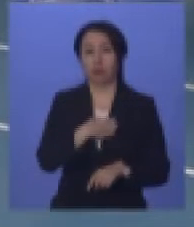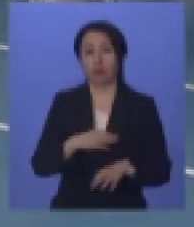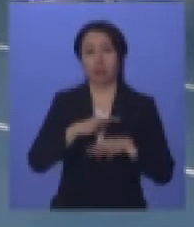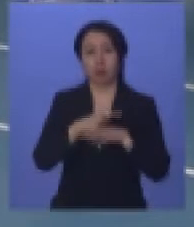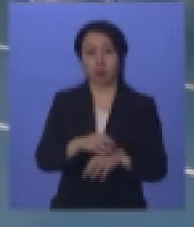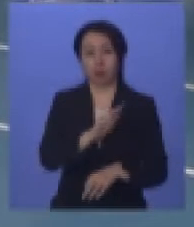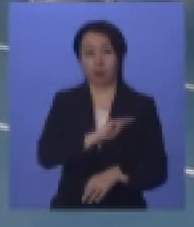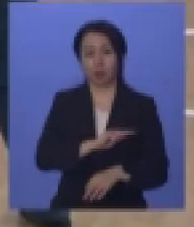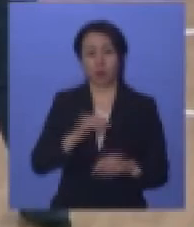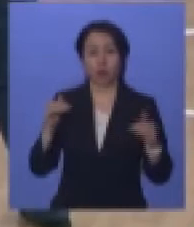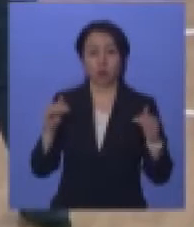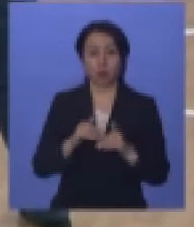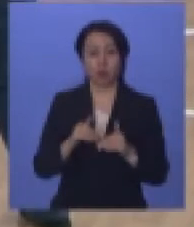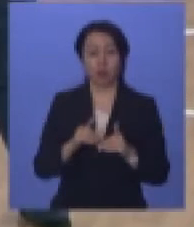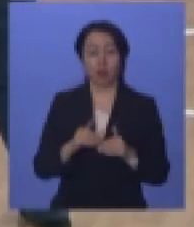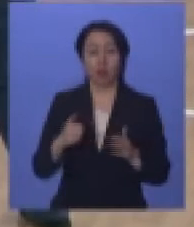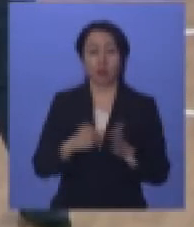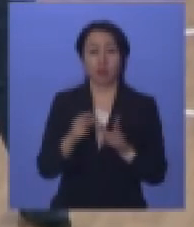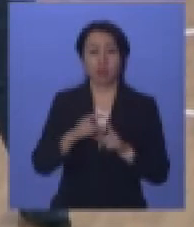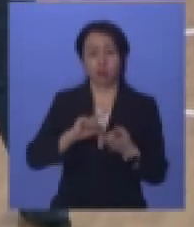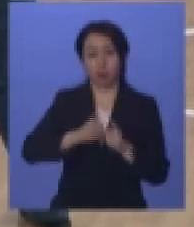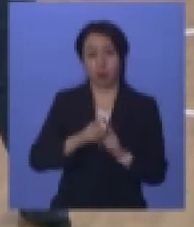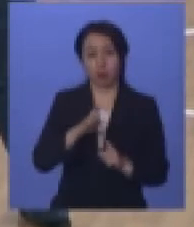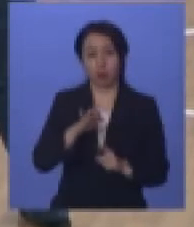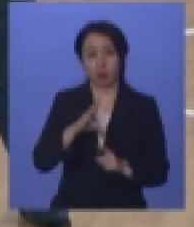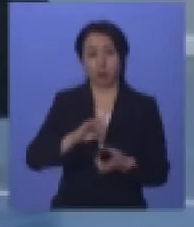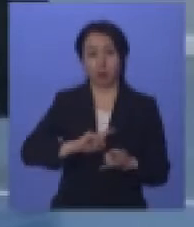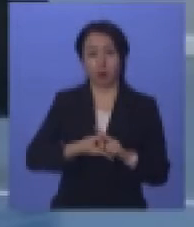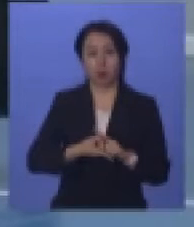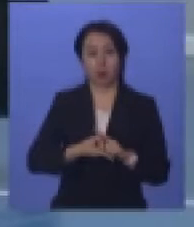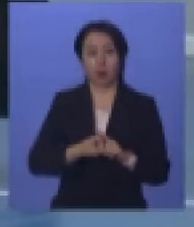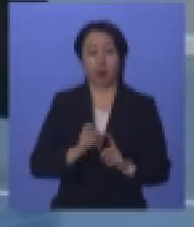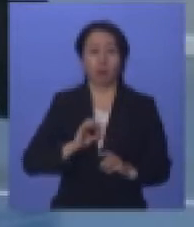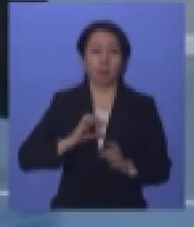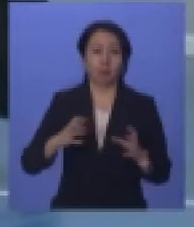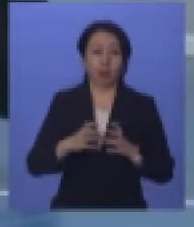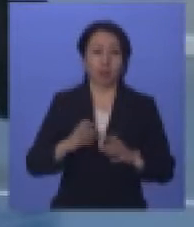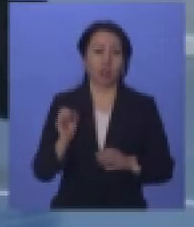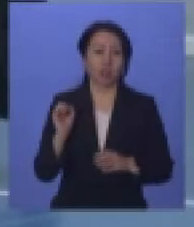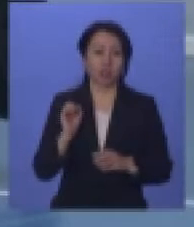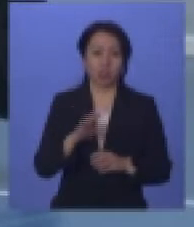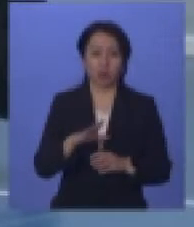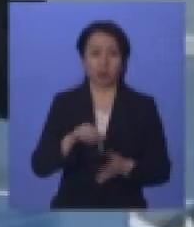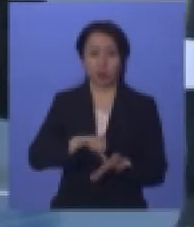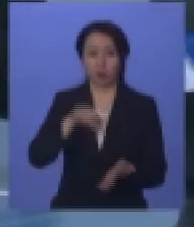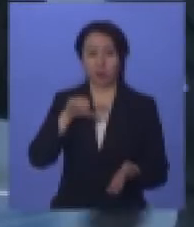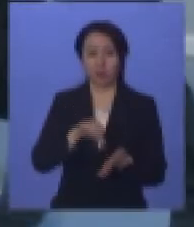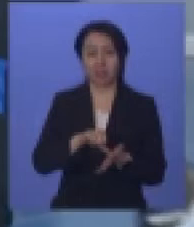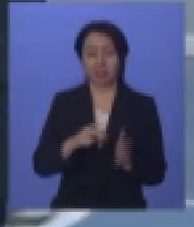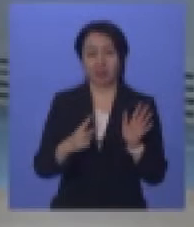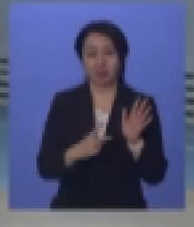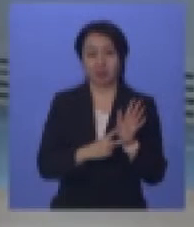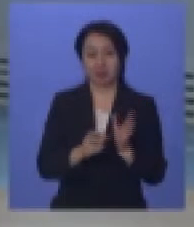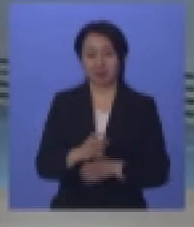проводить работу среди студентов. В дословном переводе «Бөрөктепек» переводится как «бросание шапки». Участие приняли студенты 7